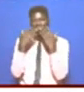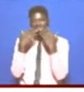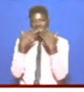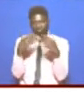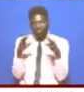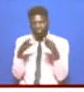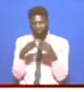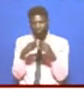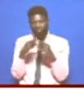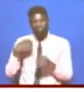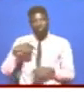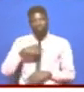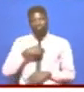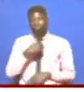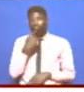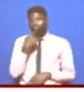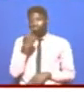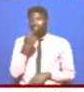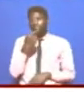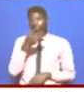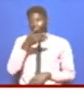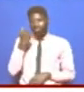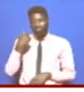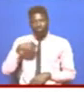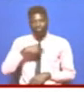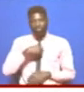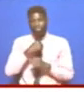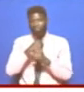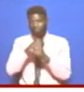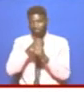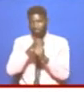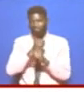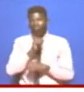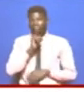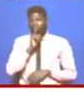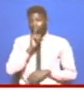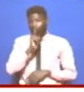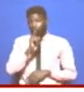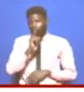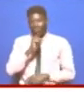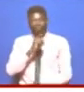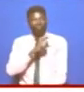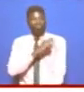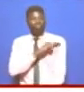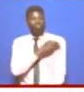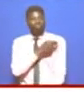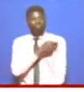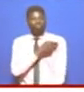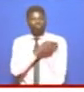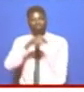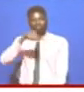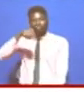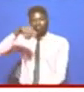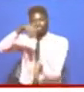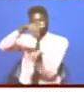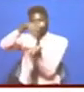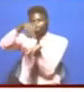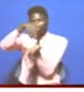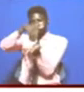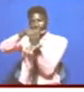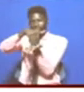Na tukasema inastahili tuhakikishe ya kwamba hii hospitali ambaye iko katikati